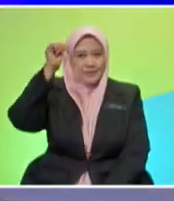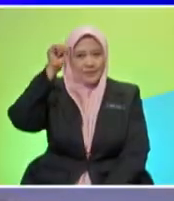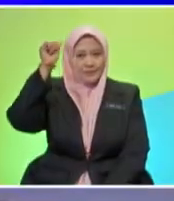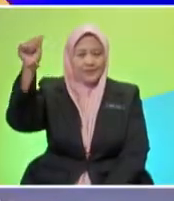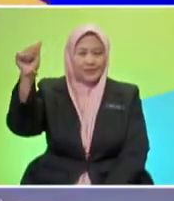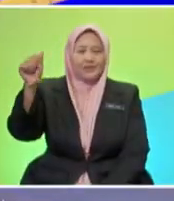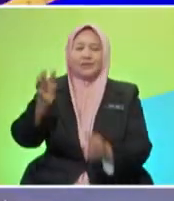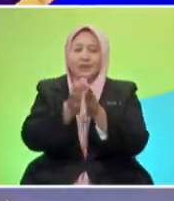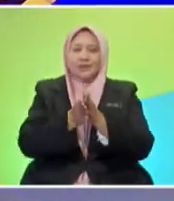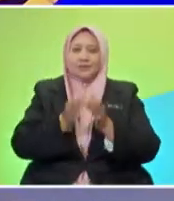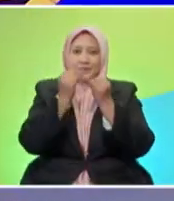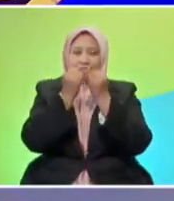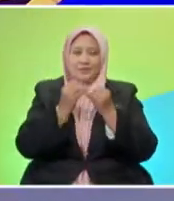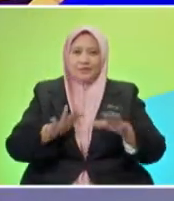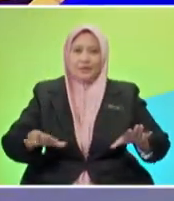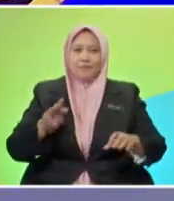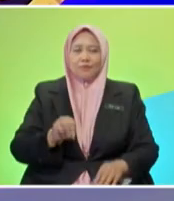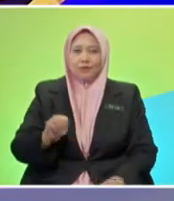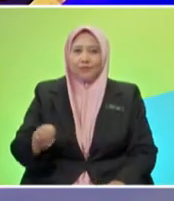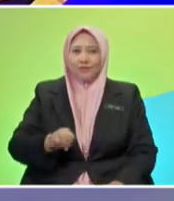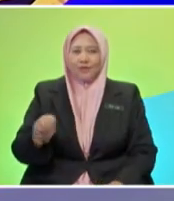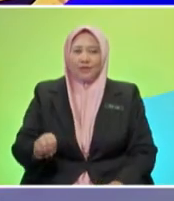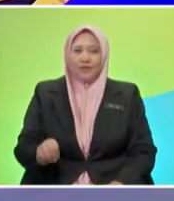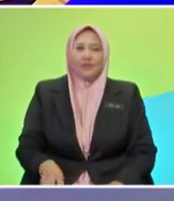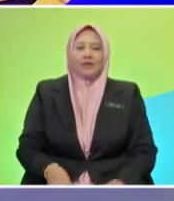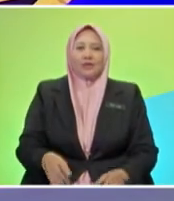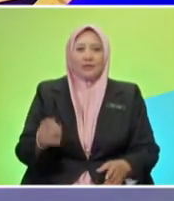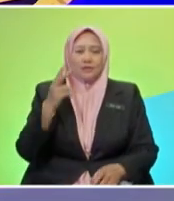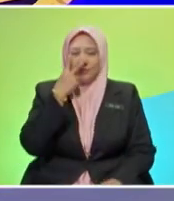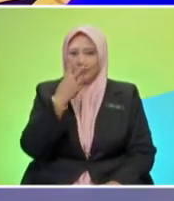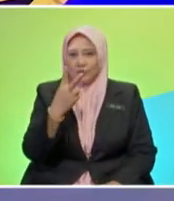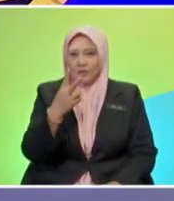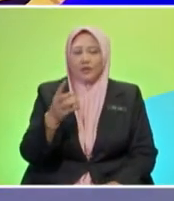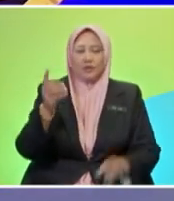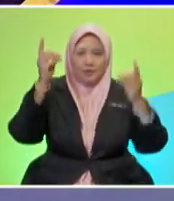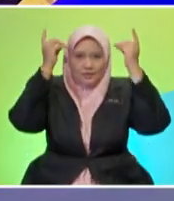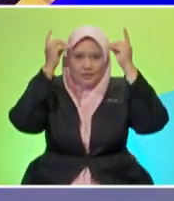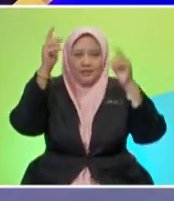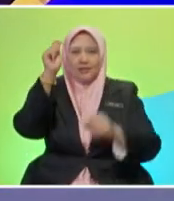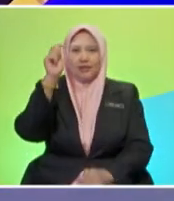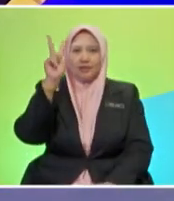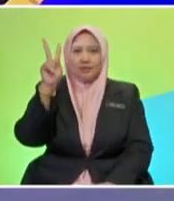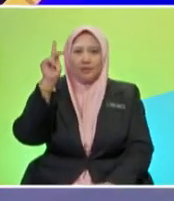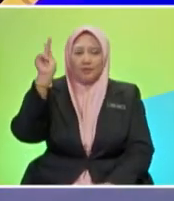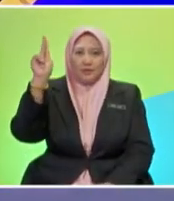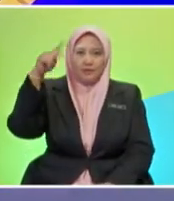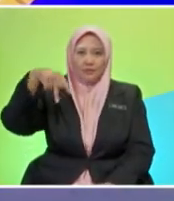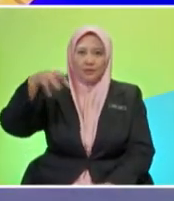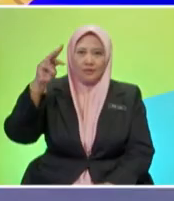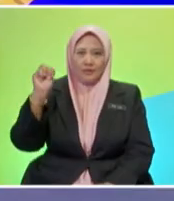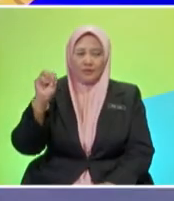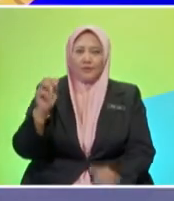Assalamualaikum. Salam sejahtera murid-murid. Hai, anda sedang menonton Didik TV KPM bagi slot tahap 1 bersama saya Nisa